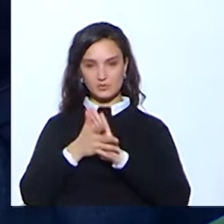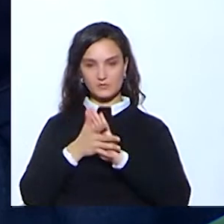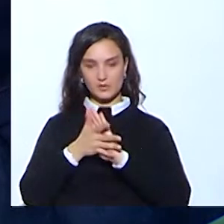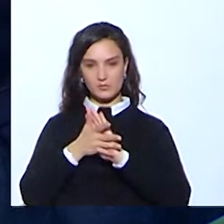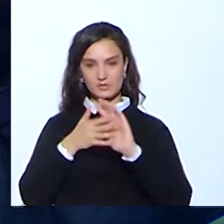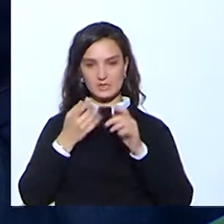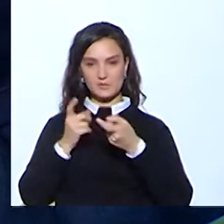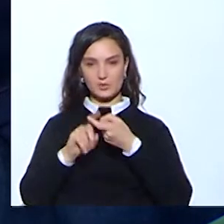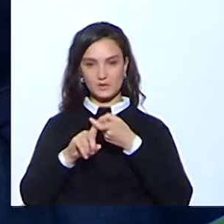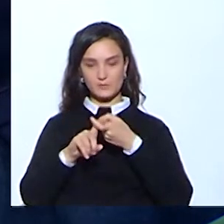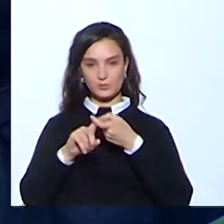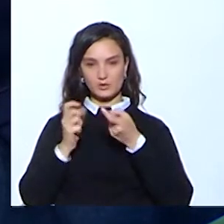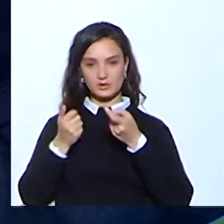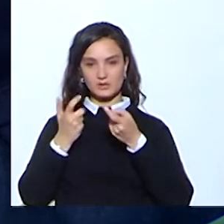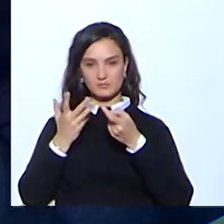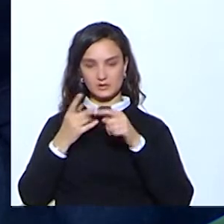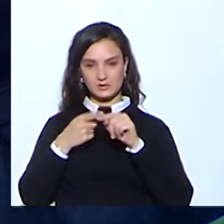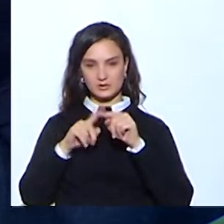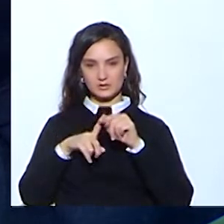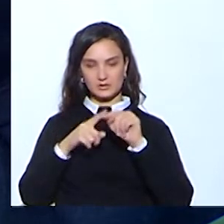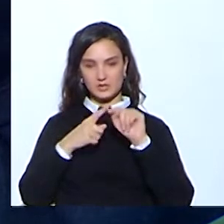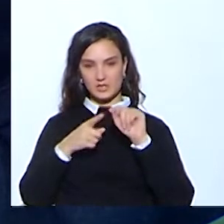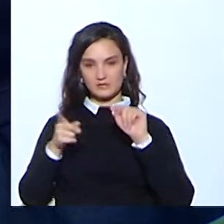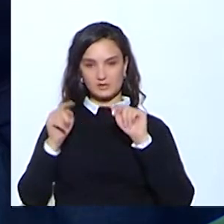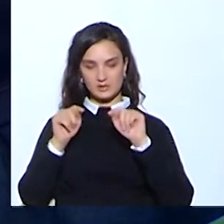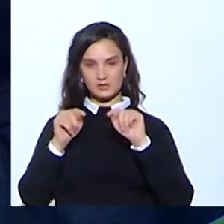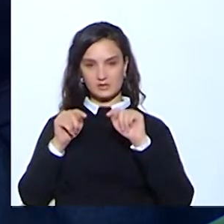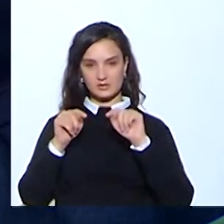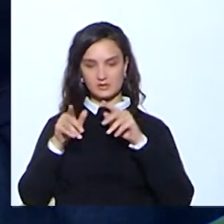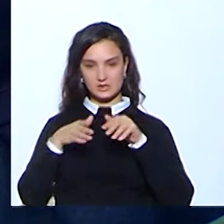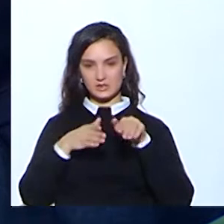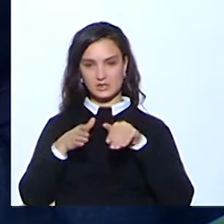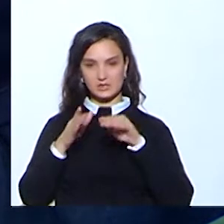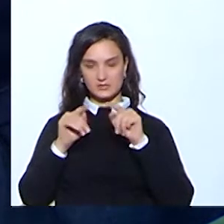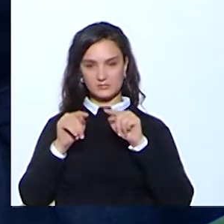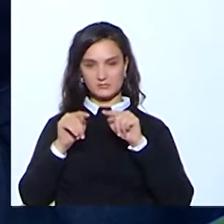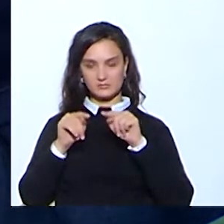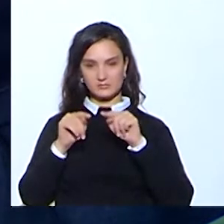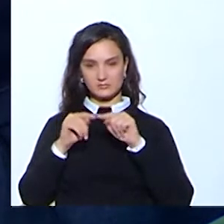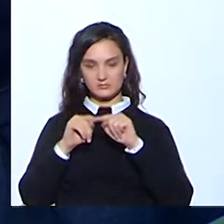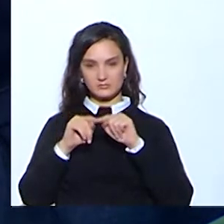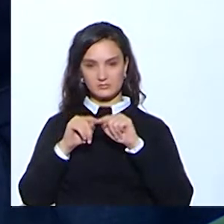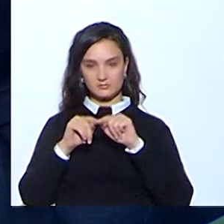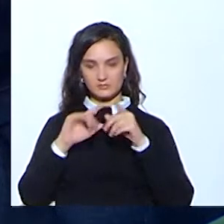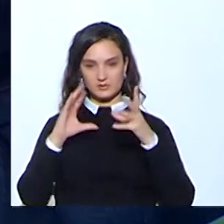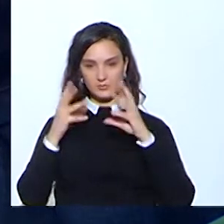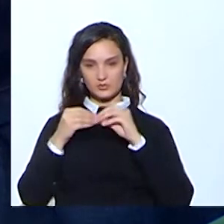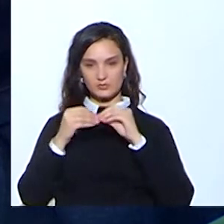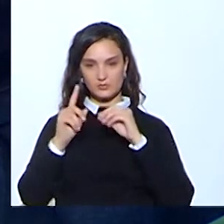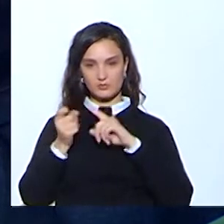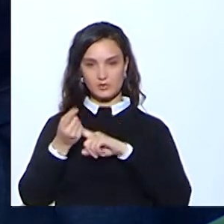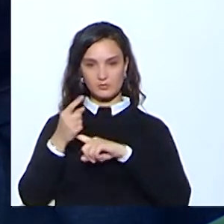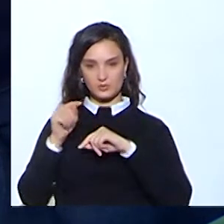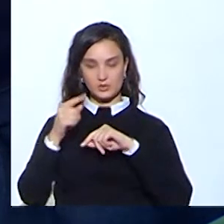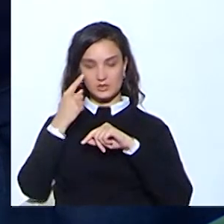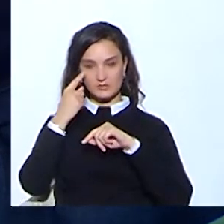გამჭვირვალობაზე არის დამოკიდებული რამდენად კარგად გაივლის ეს გამოსახულება გზას საბოლოო ჯამში, რომ აღმოჩნდეს